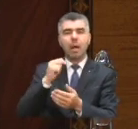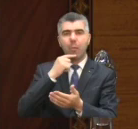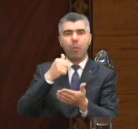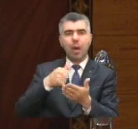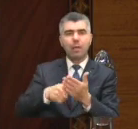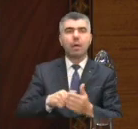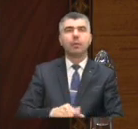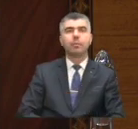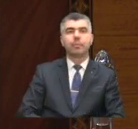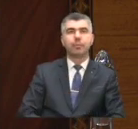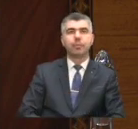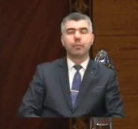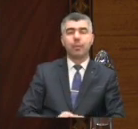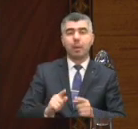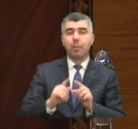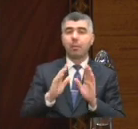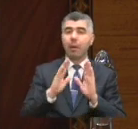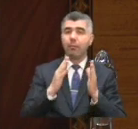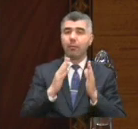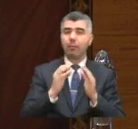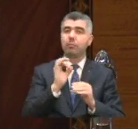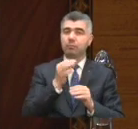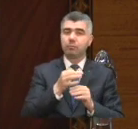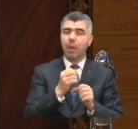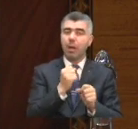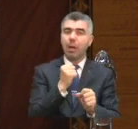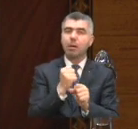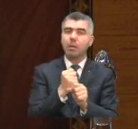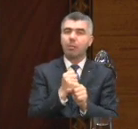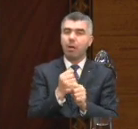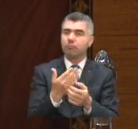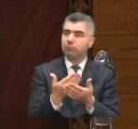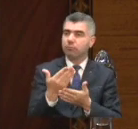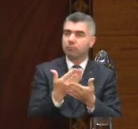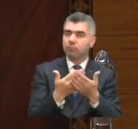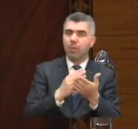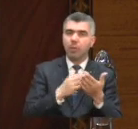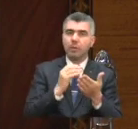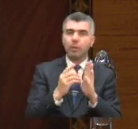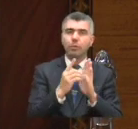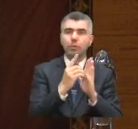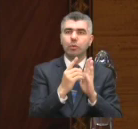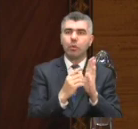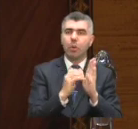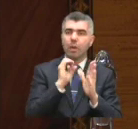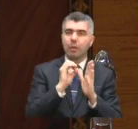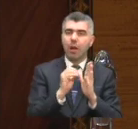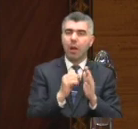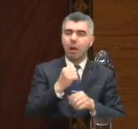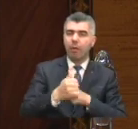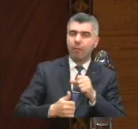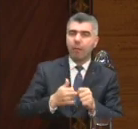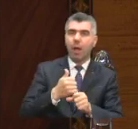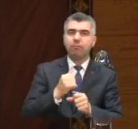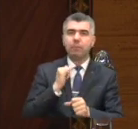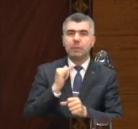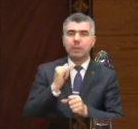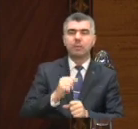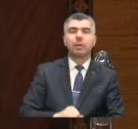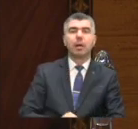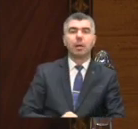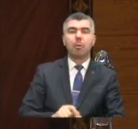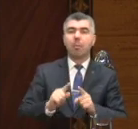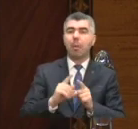كفريق لهذا العمل وهذا التفاعل الدستوري المؤسسه السنوي وهذا الامر يعكس